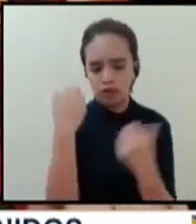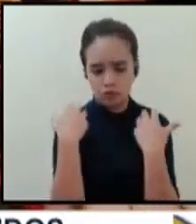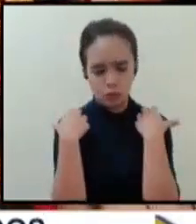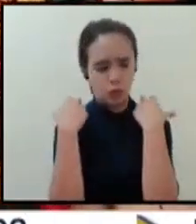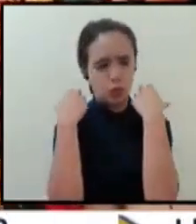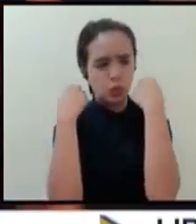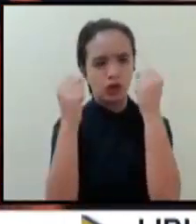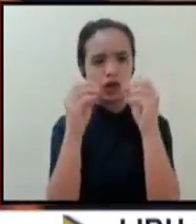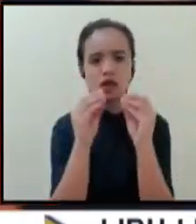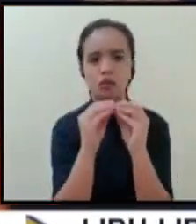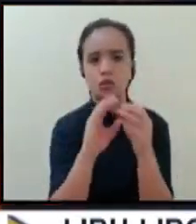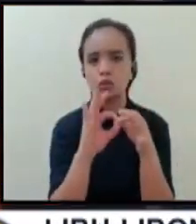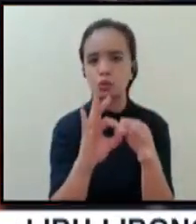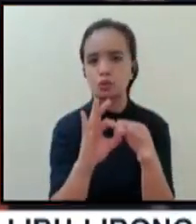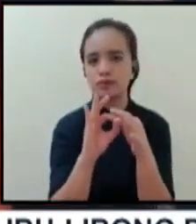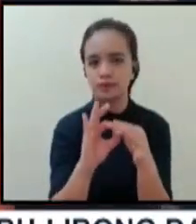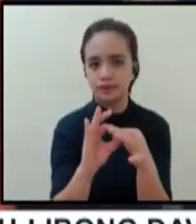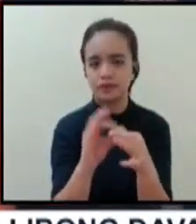dalawang bansa.